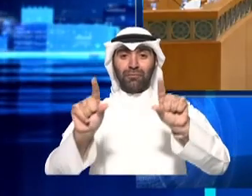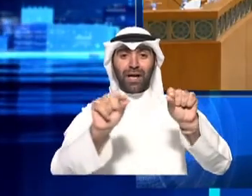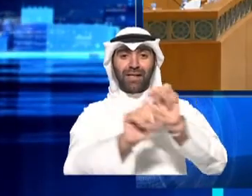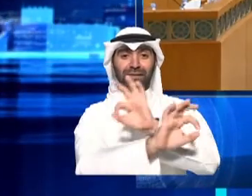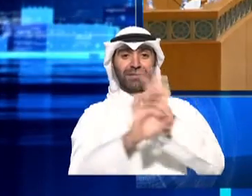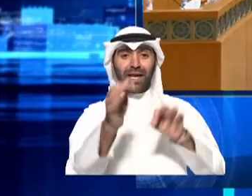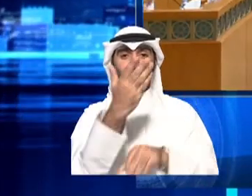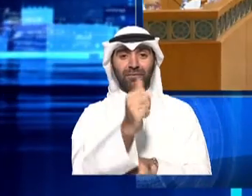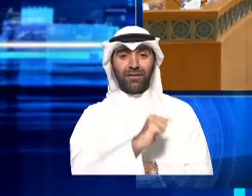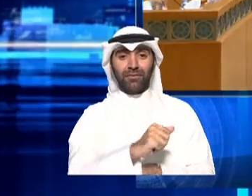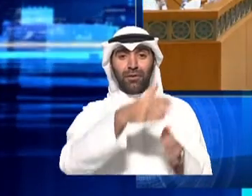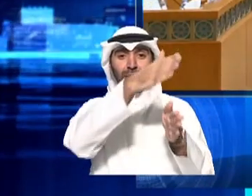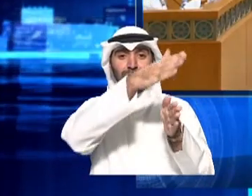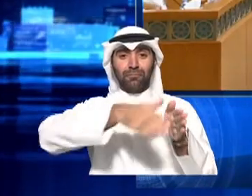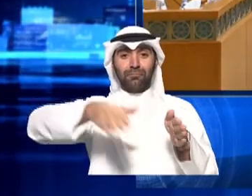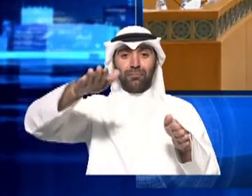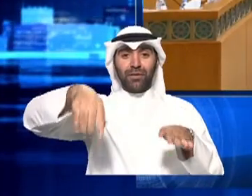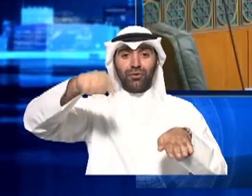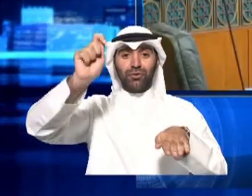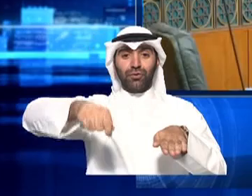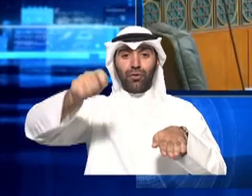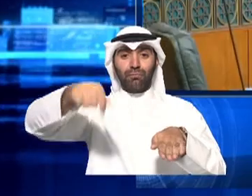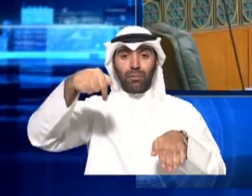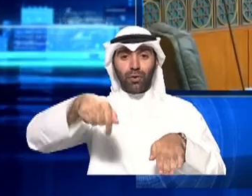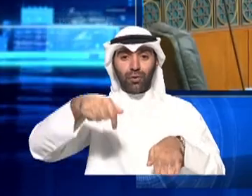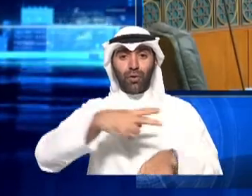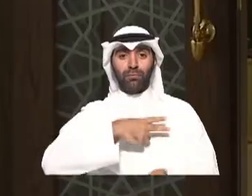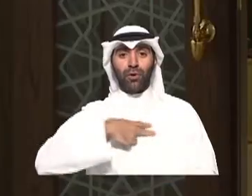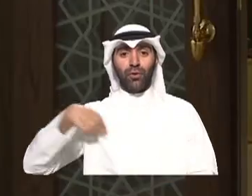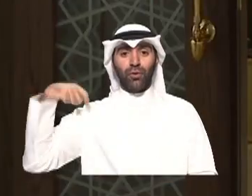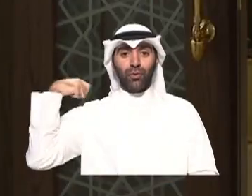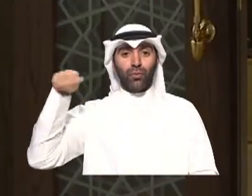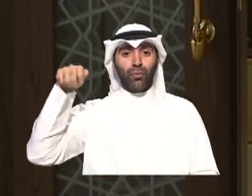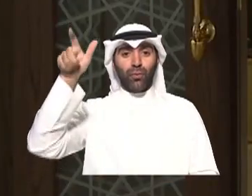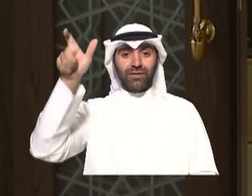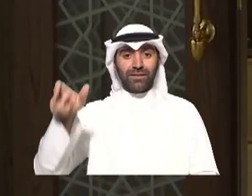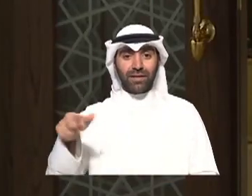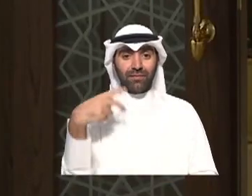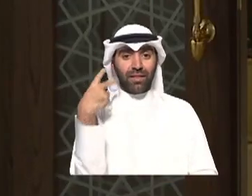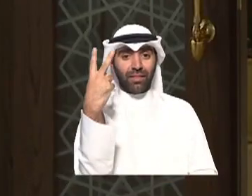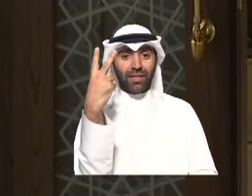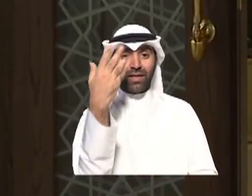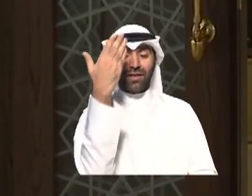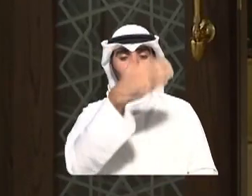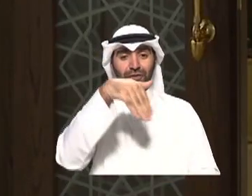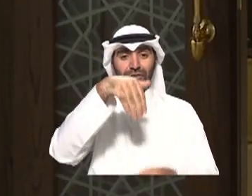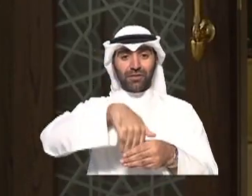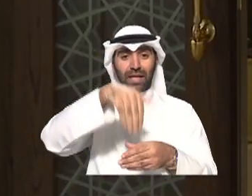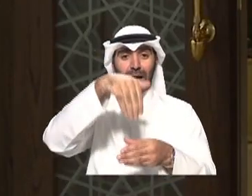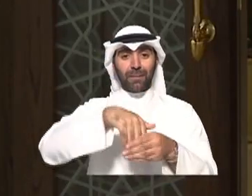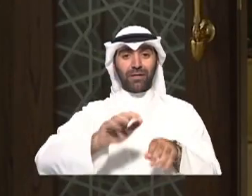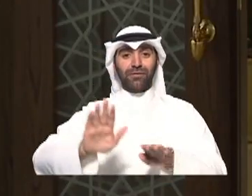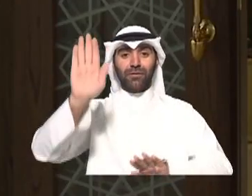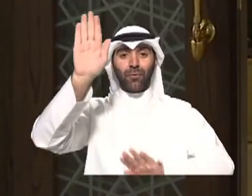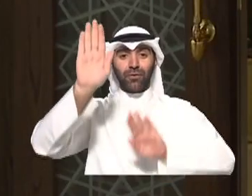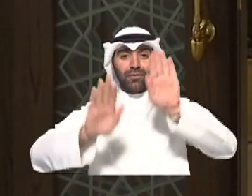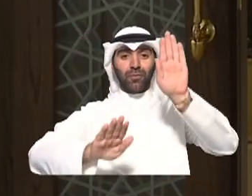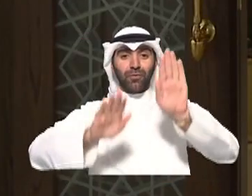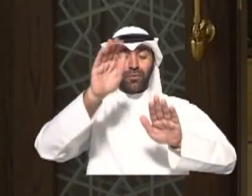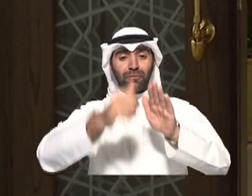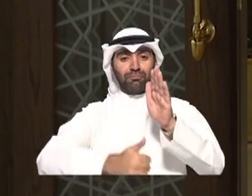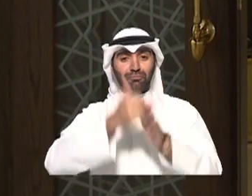الأمة يجدد أيضا اليوم في الثقة في نائب رئيس مجلس الوزراء ووزير الداخلية ووزير الدولة شؤون مجلس الوزراء أنس